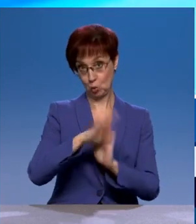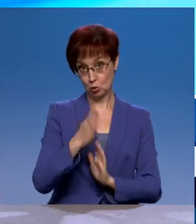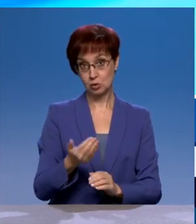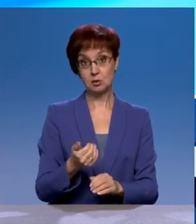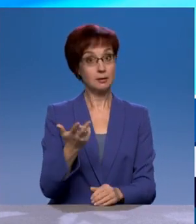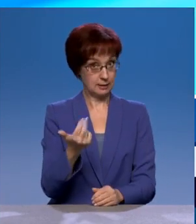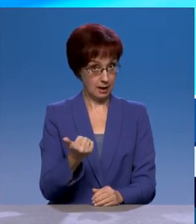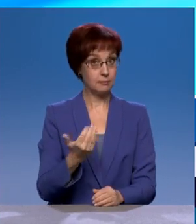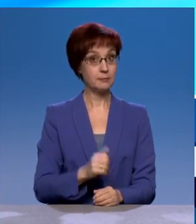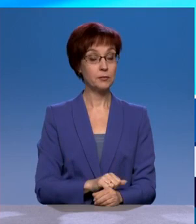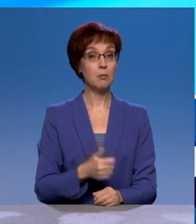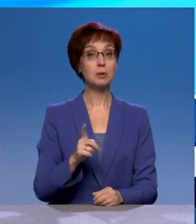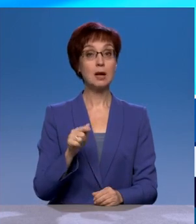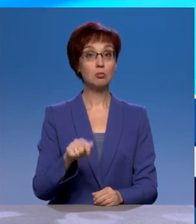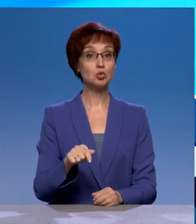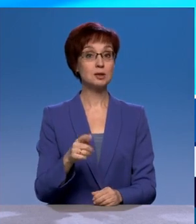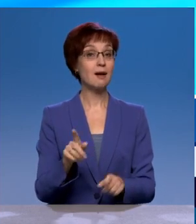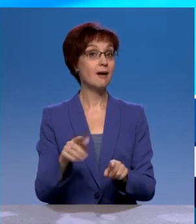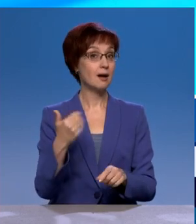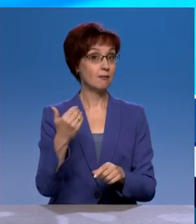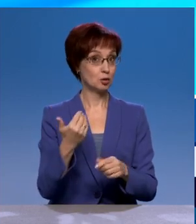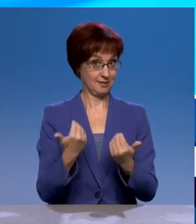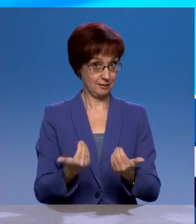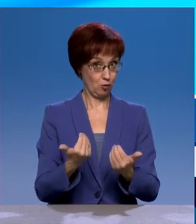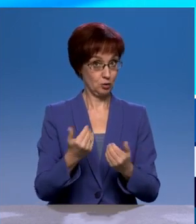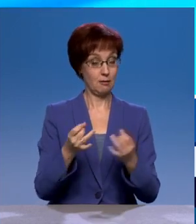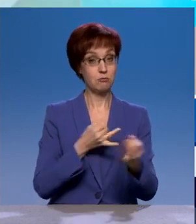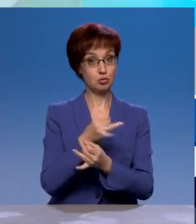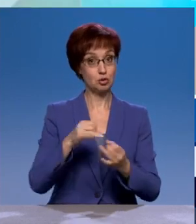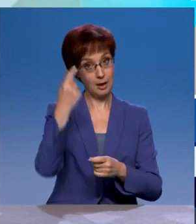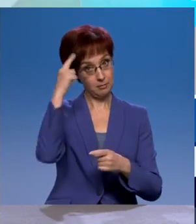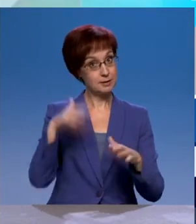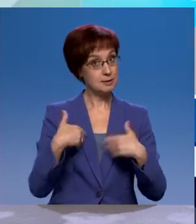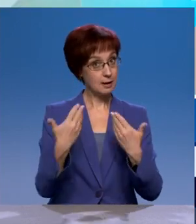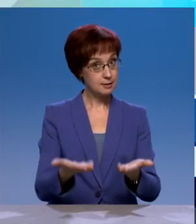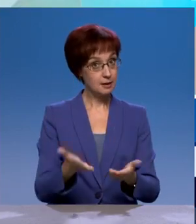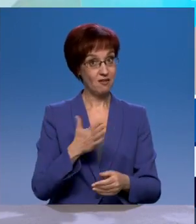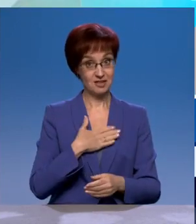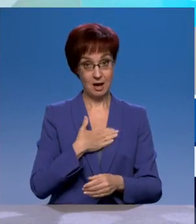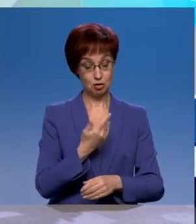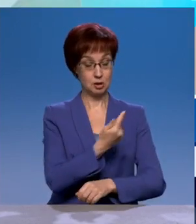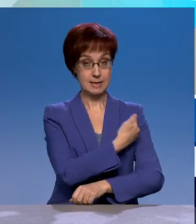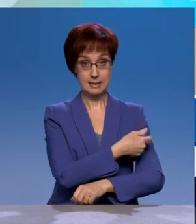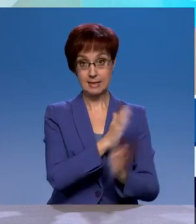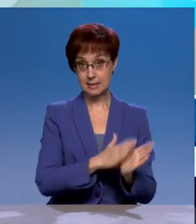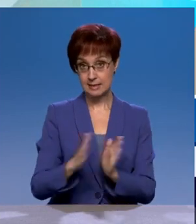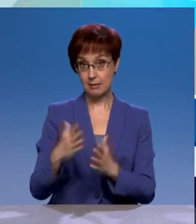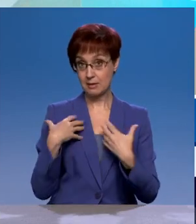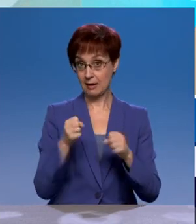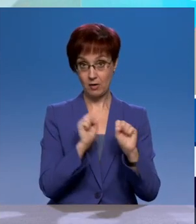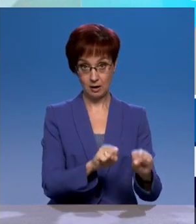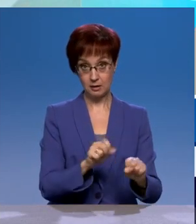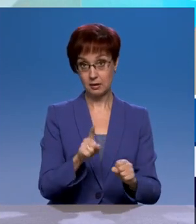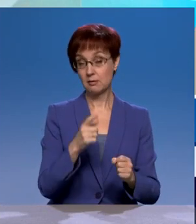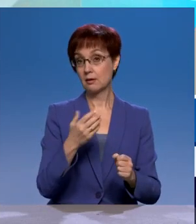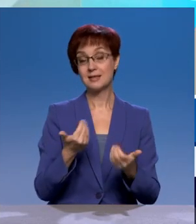системе сегодня не пройдет. Хотя теоретически это правильно. Кстати, для того, чтобы даже, допустим, мы найдем деньги, чтобы ликвидировать дефицит,